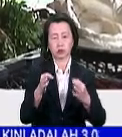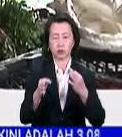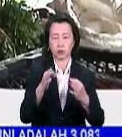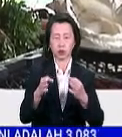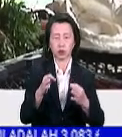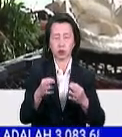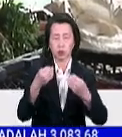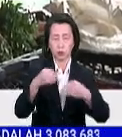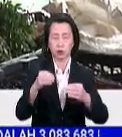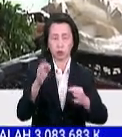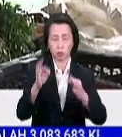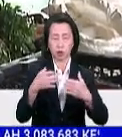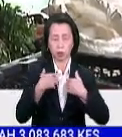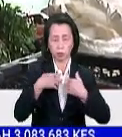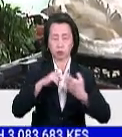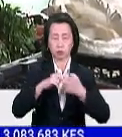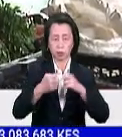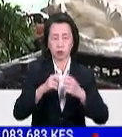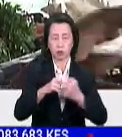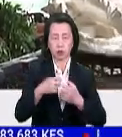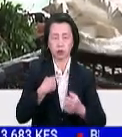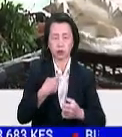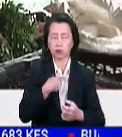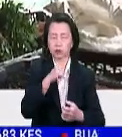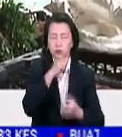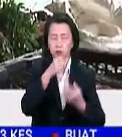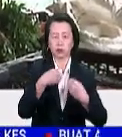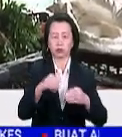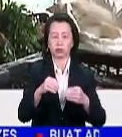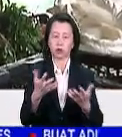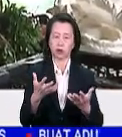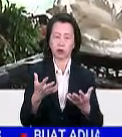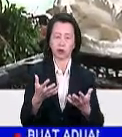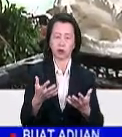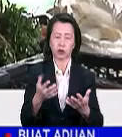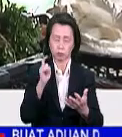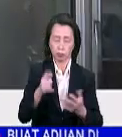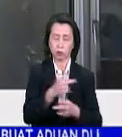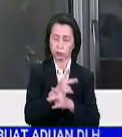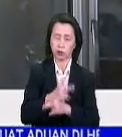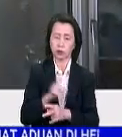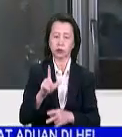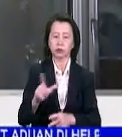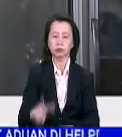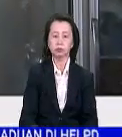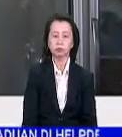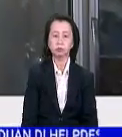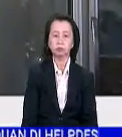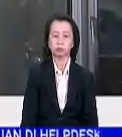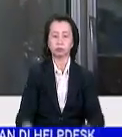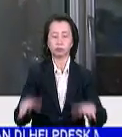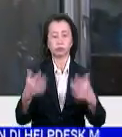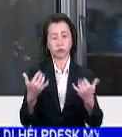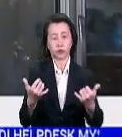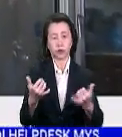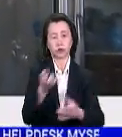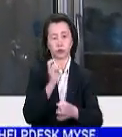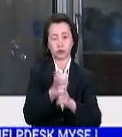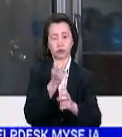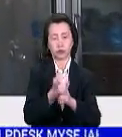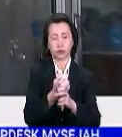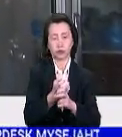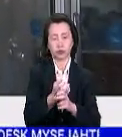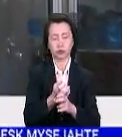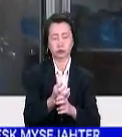takut juga kalau ada masalah kan kita juga kedapatan karena muslimah jagalah buat masa sekarang ini memang susah lah